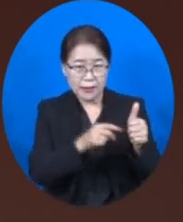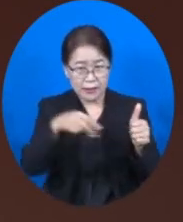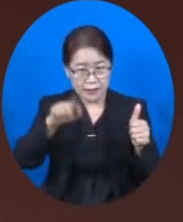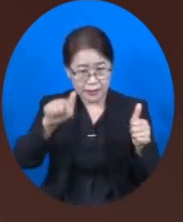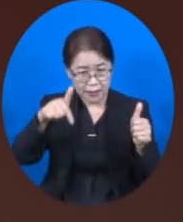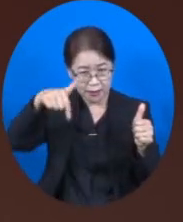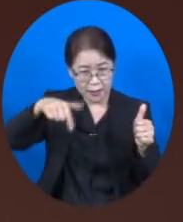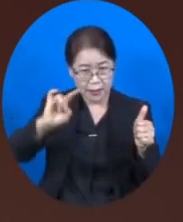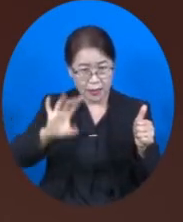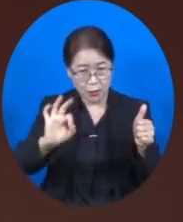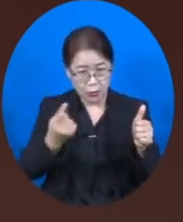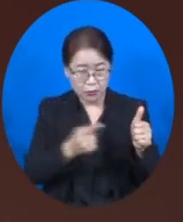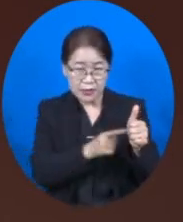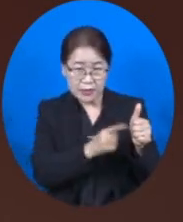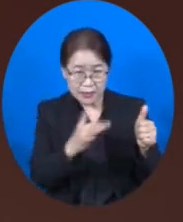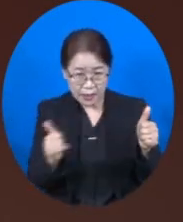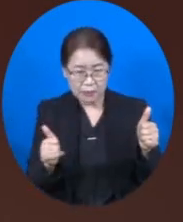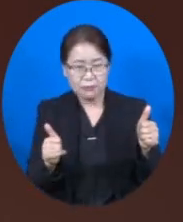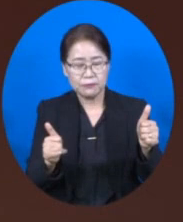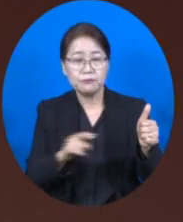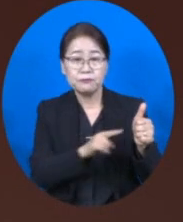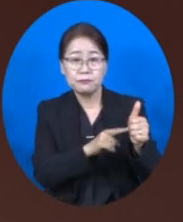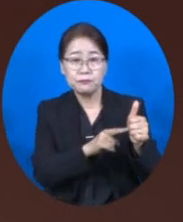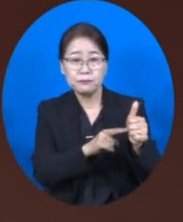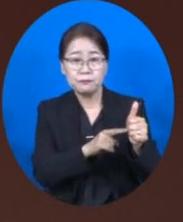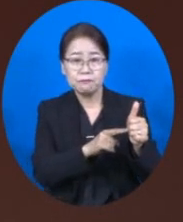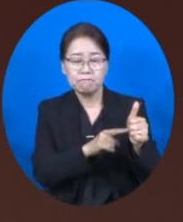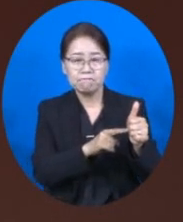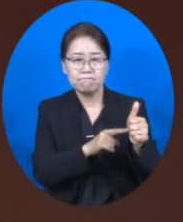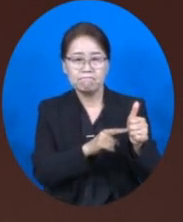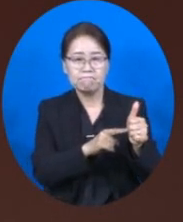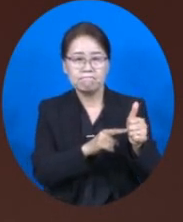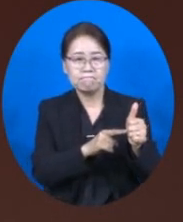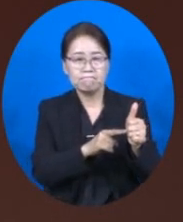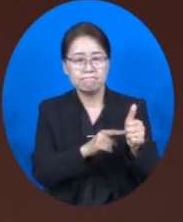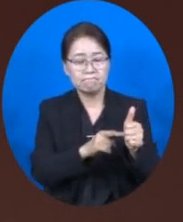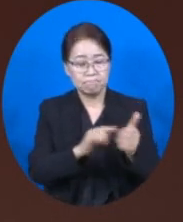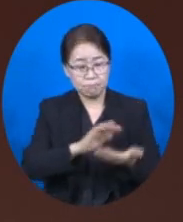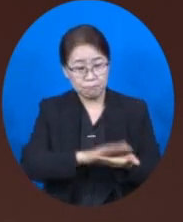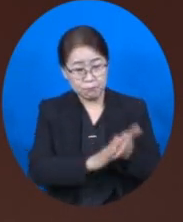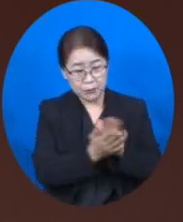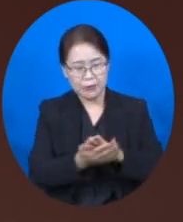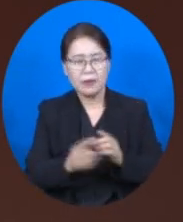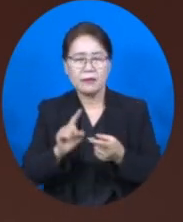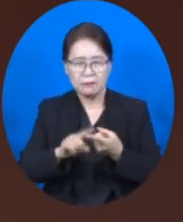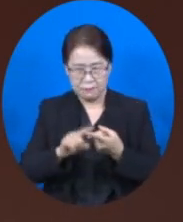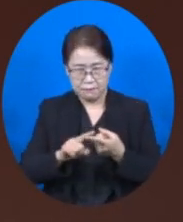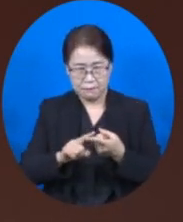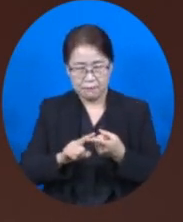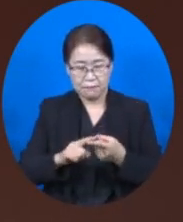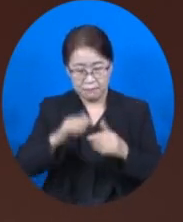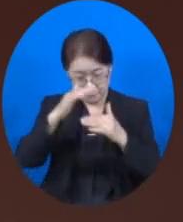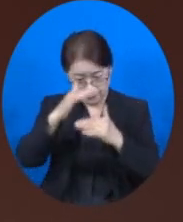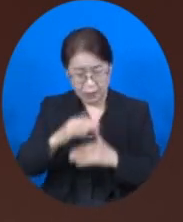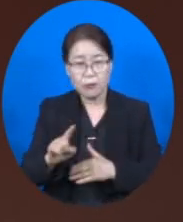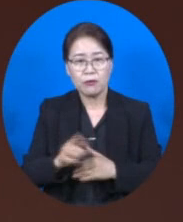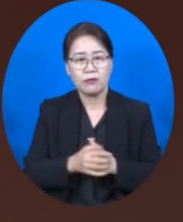변화되었을까요 주님을 만난 삭개오의 일어난 변화에 대해서 생각해 보겠습니다